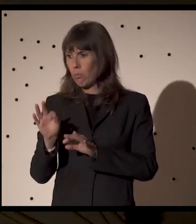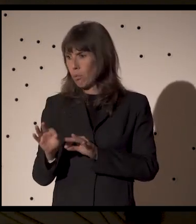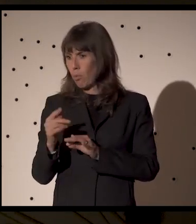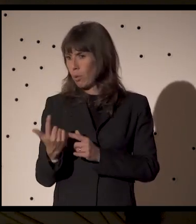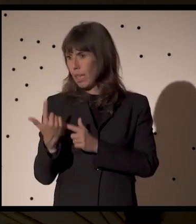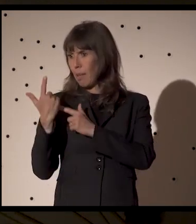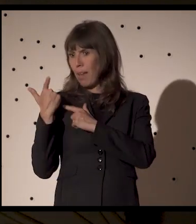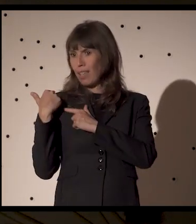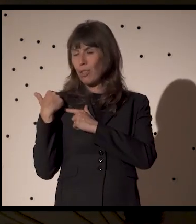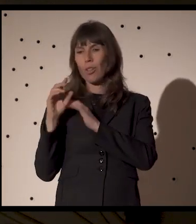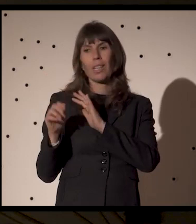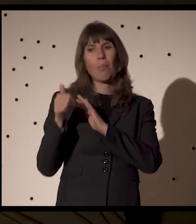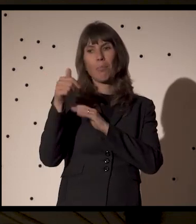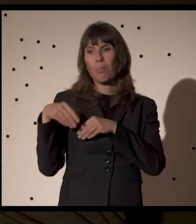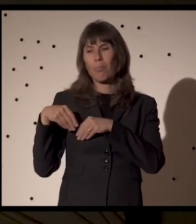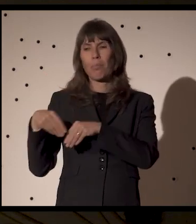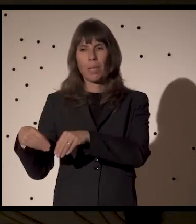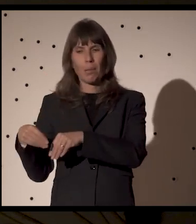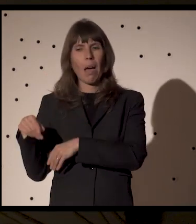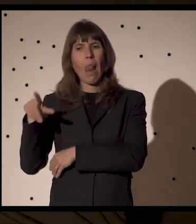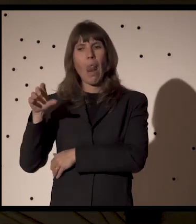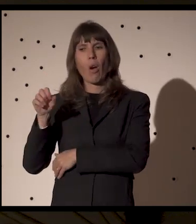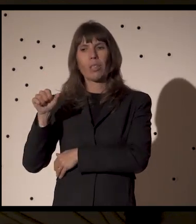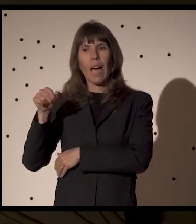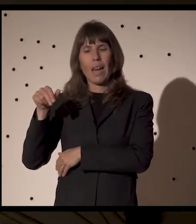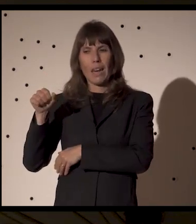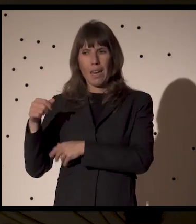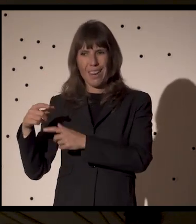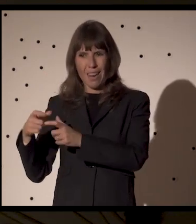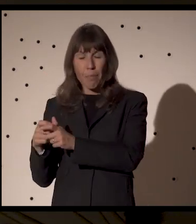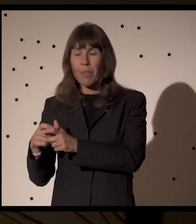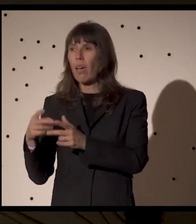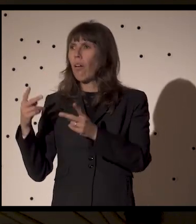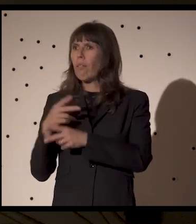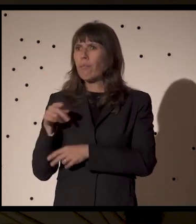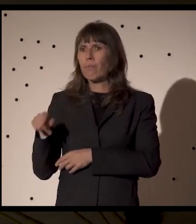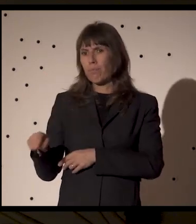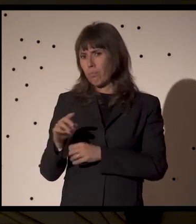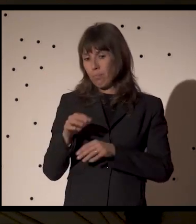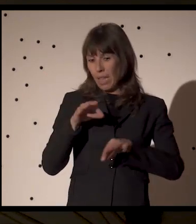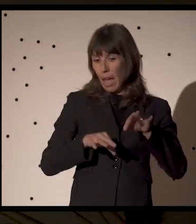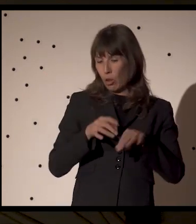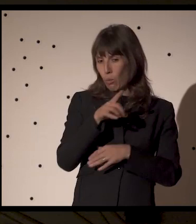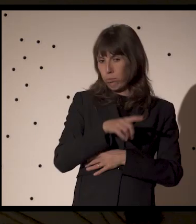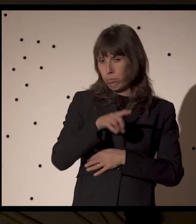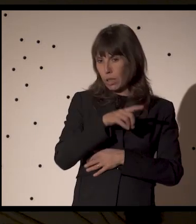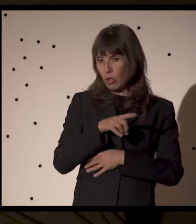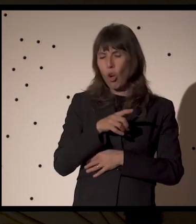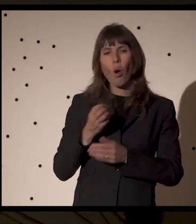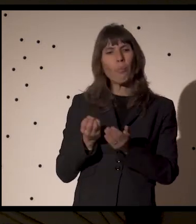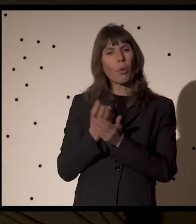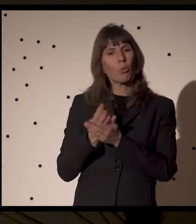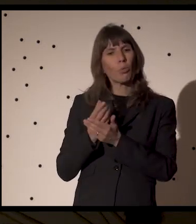Il Piccolo Teatro di Milano e coproduttore del di questo evento e siamo